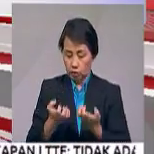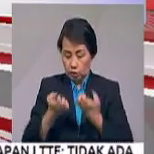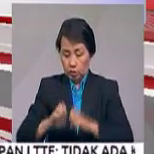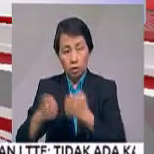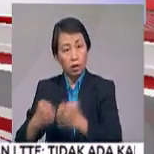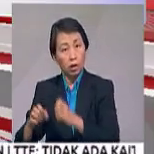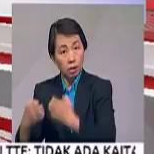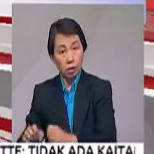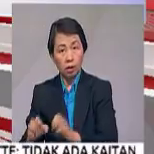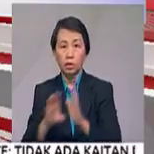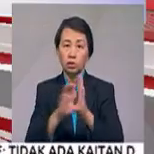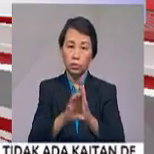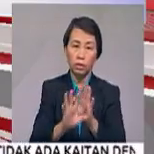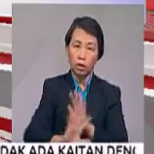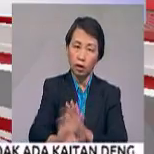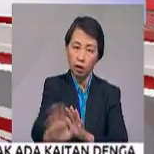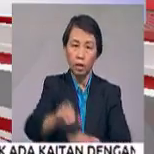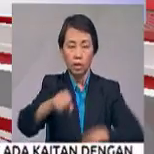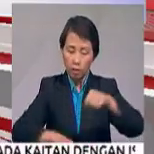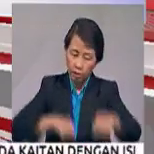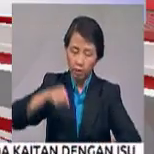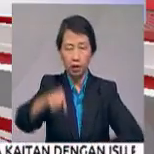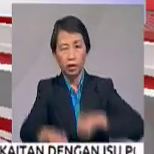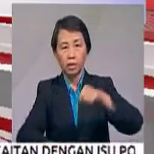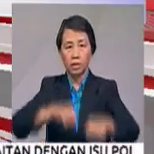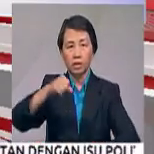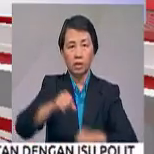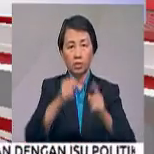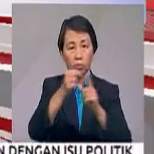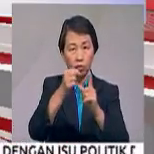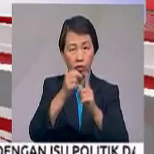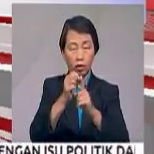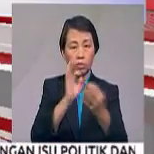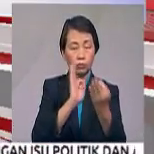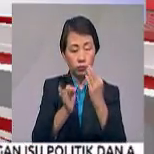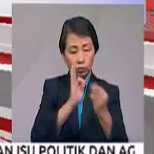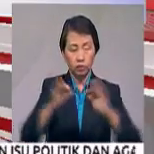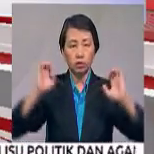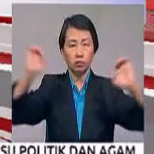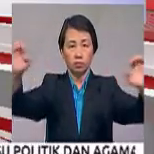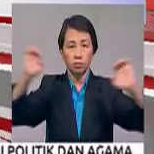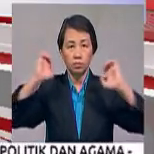diadakan, antaranya larian, kayuhan basikal, bola jaring, futsal,